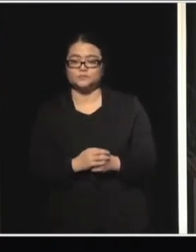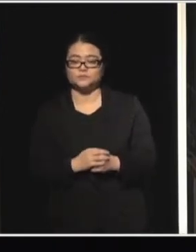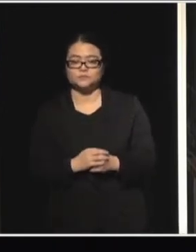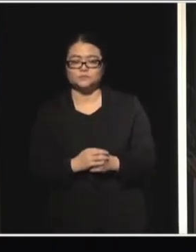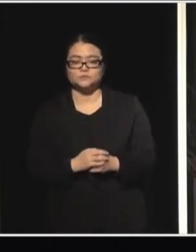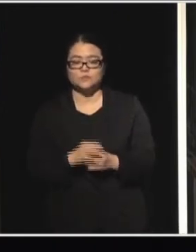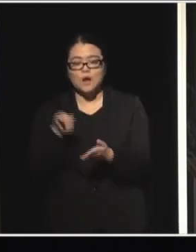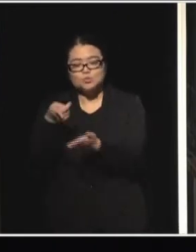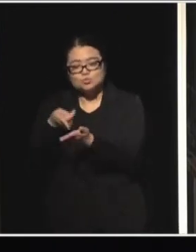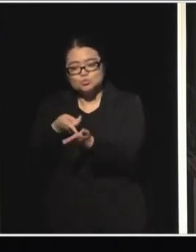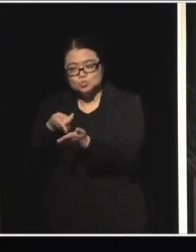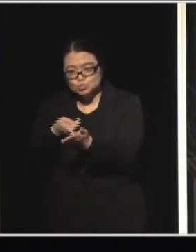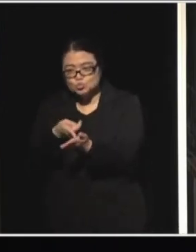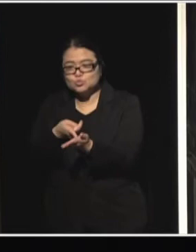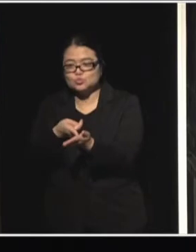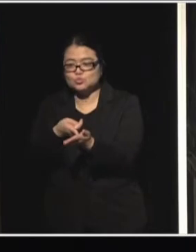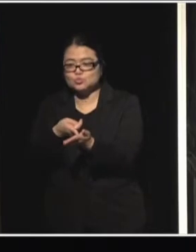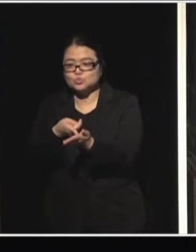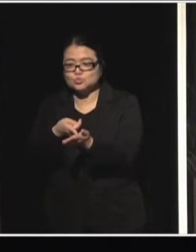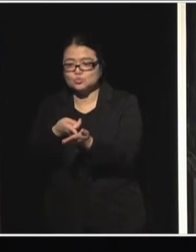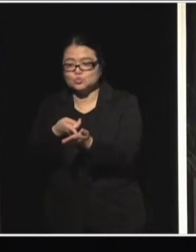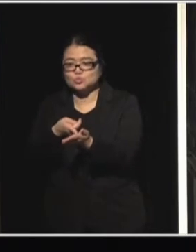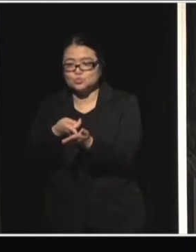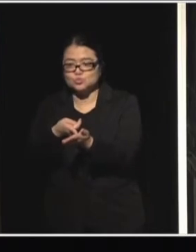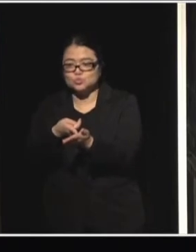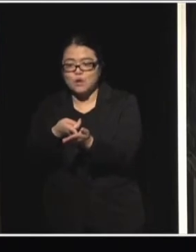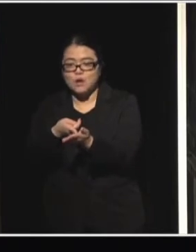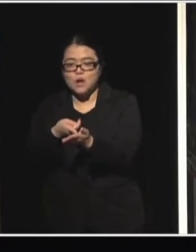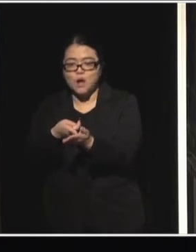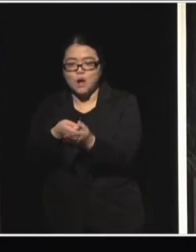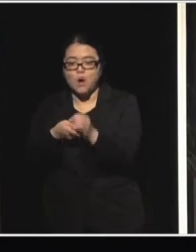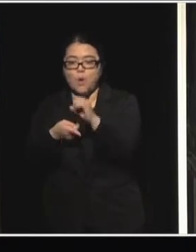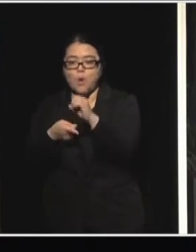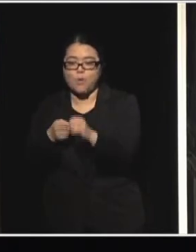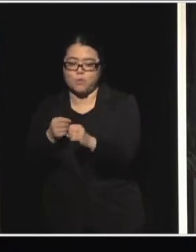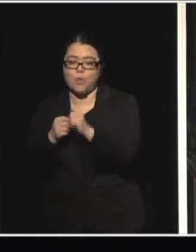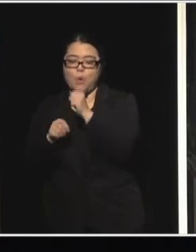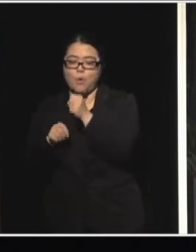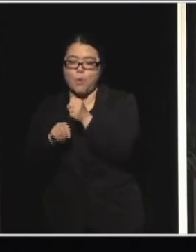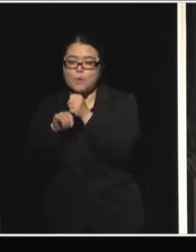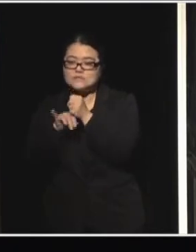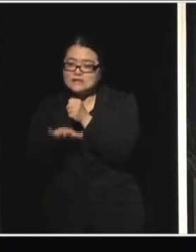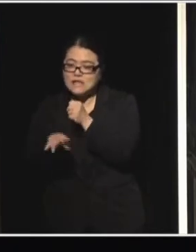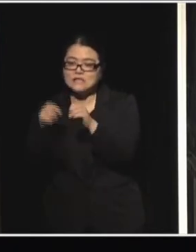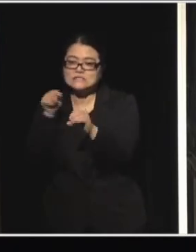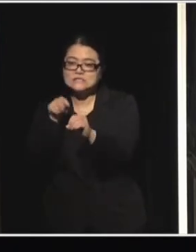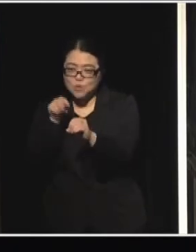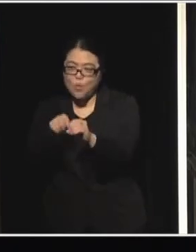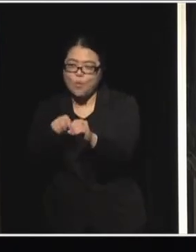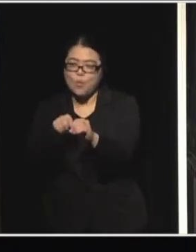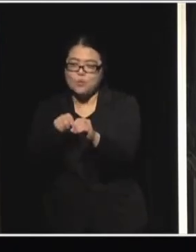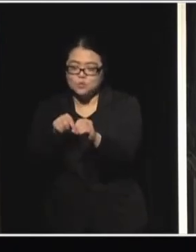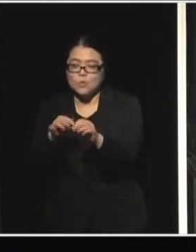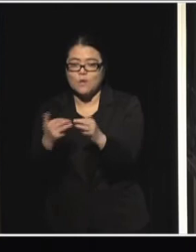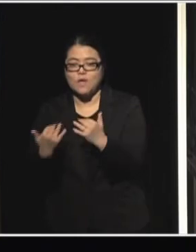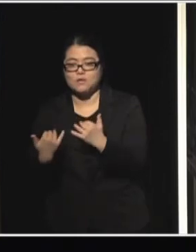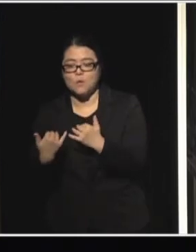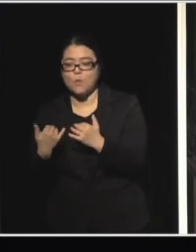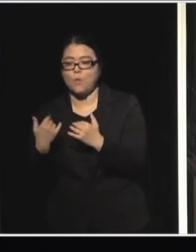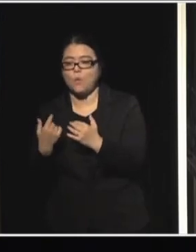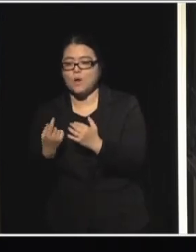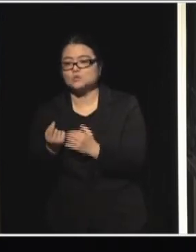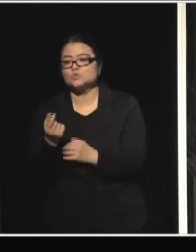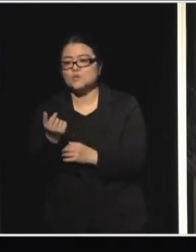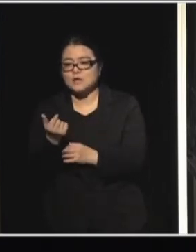というのはそれほど影響するものでは手術放射線治療はですねそれほど影響するものではなくてやはり一番名義力を